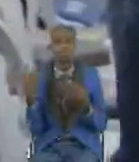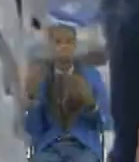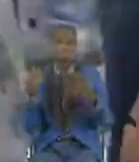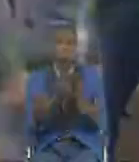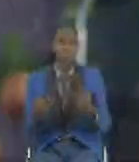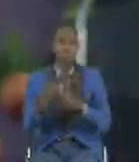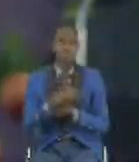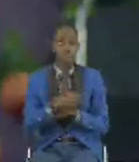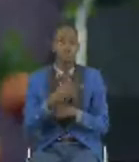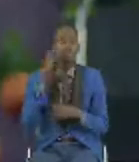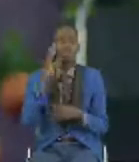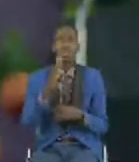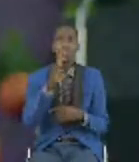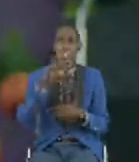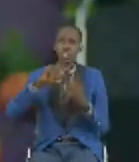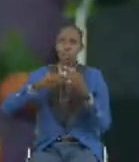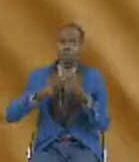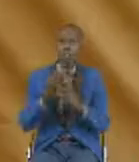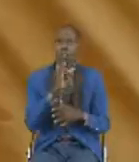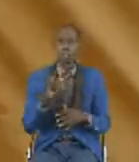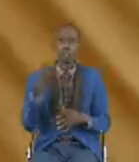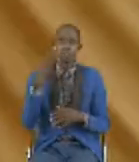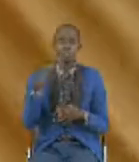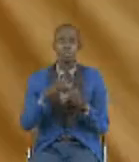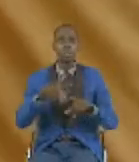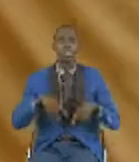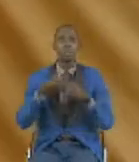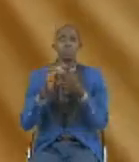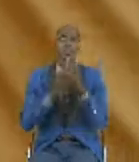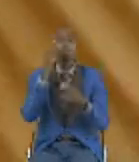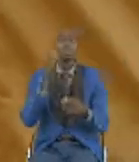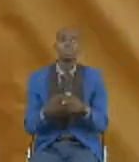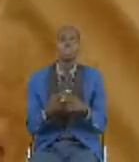Aujourd'hui est le commencement d'une nouvelle vie.